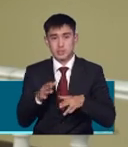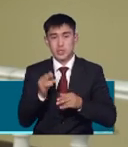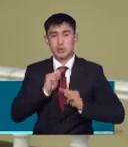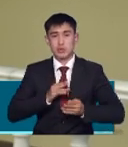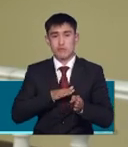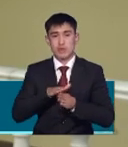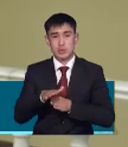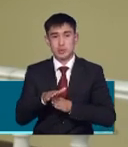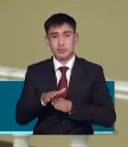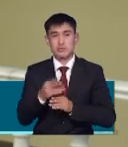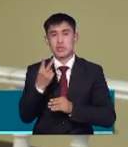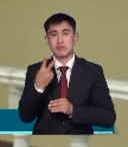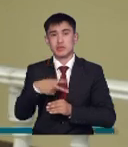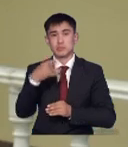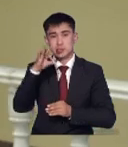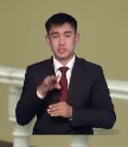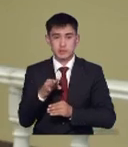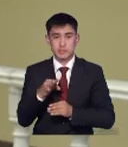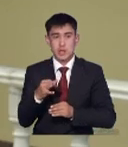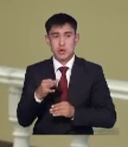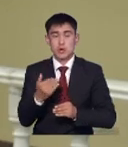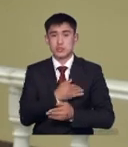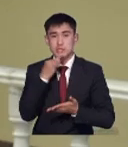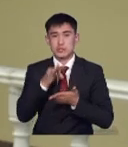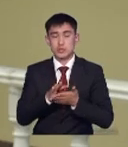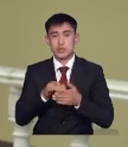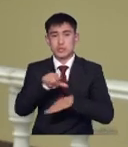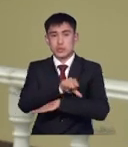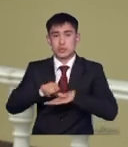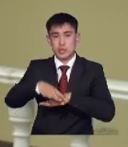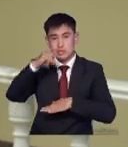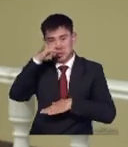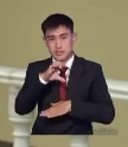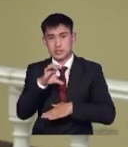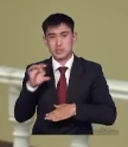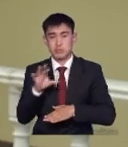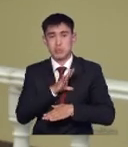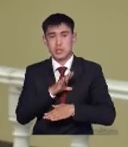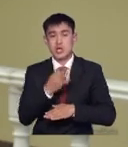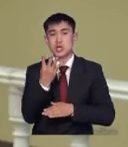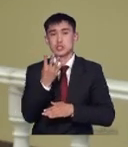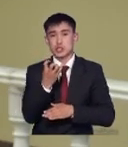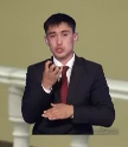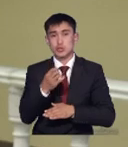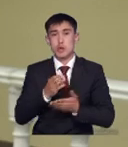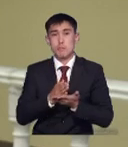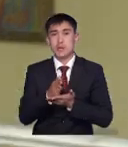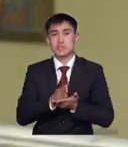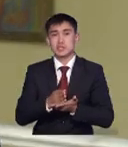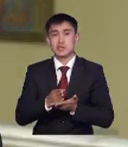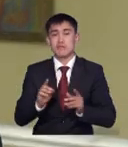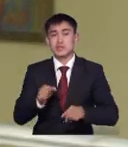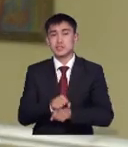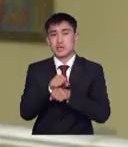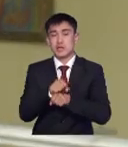работа выполнена всего на 20%. Хочется отметить, что на территории Казахской ССР было около 400 политических